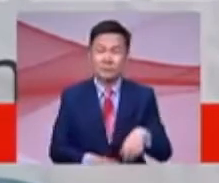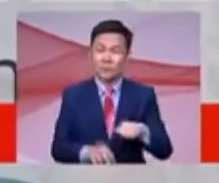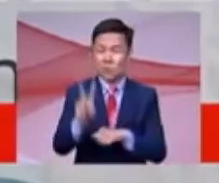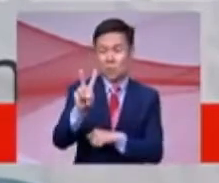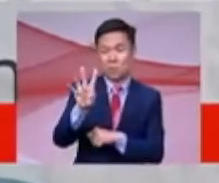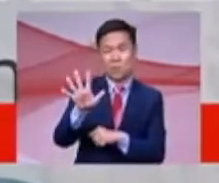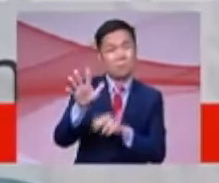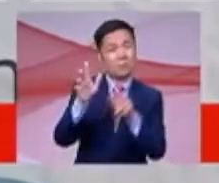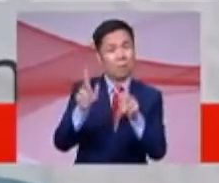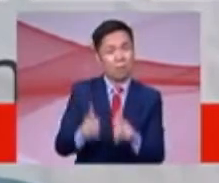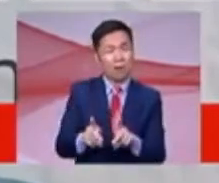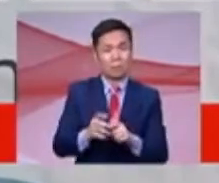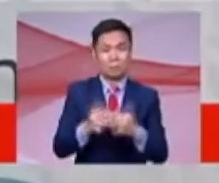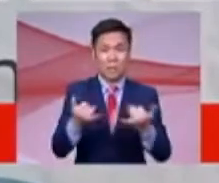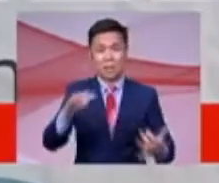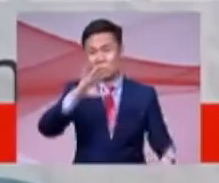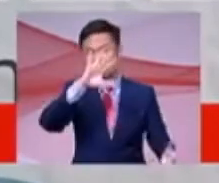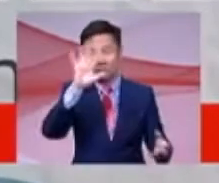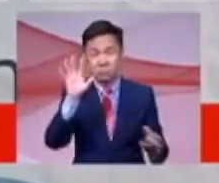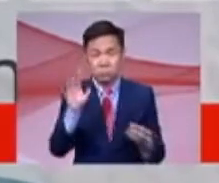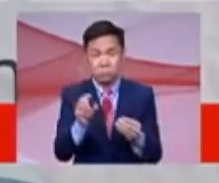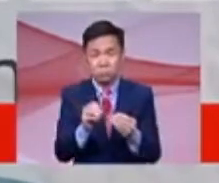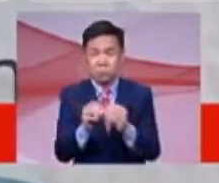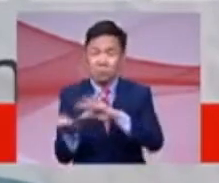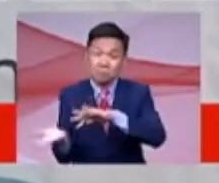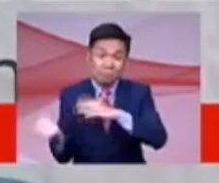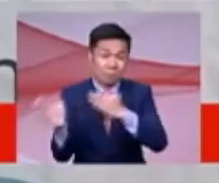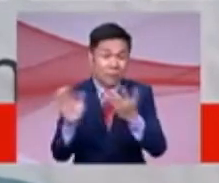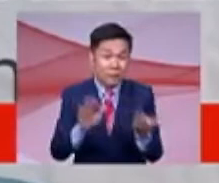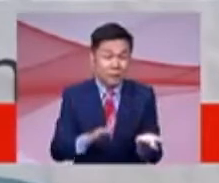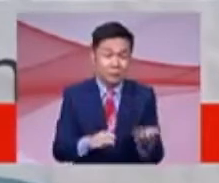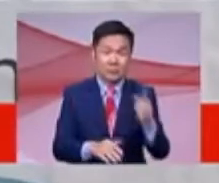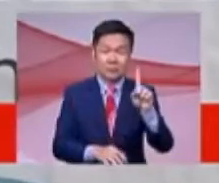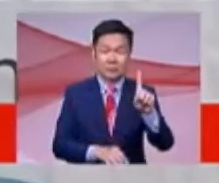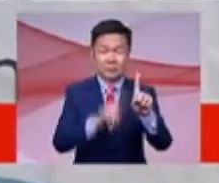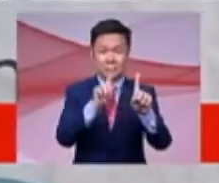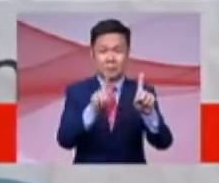kes dan jumlah kes kumulatif kematian adalah